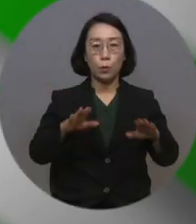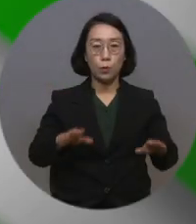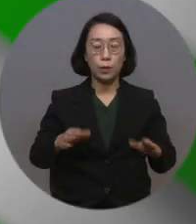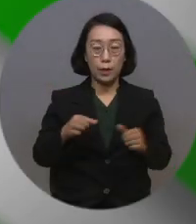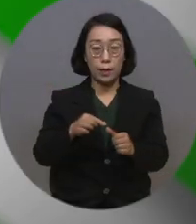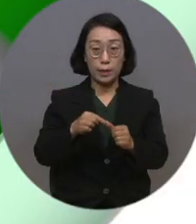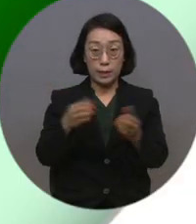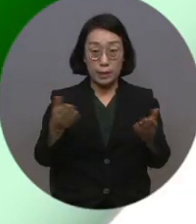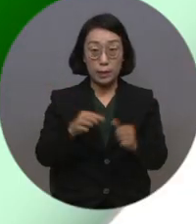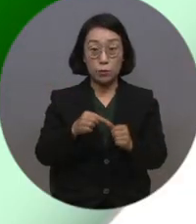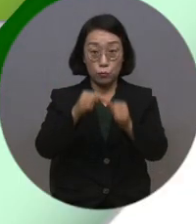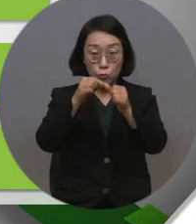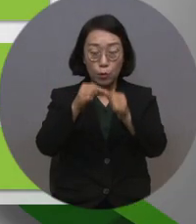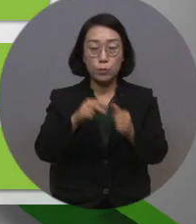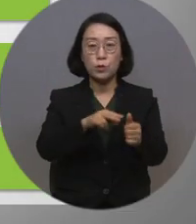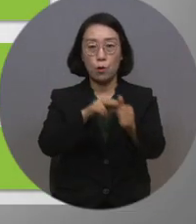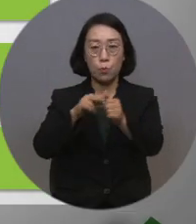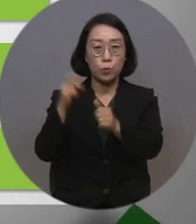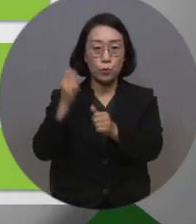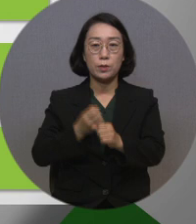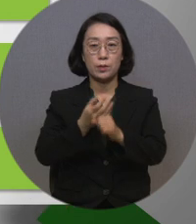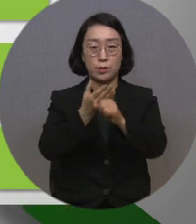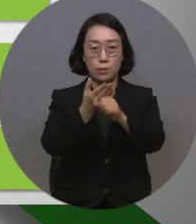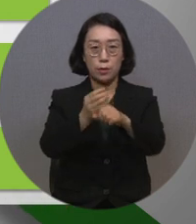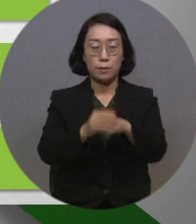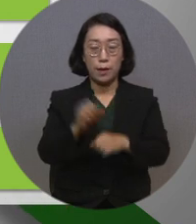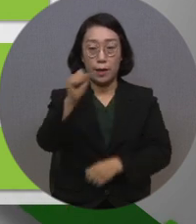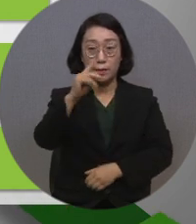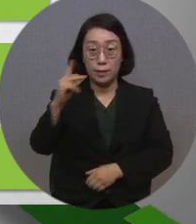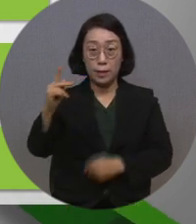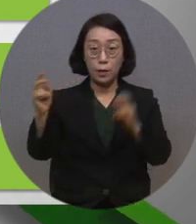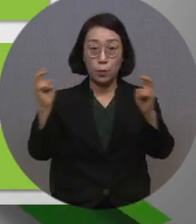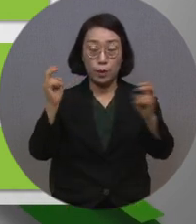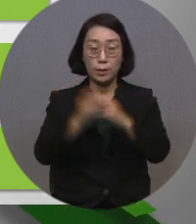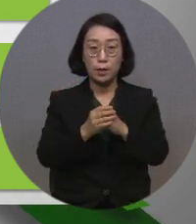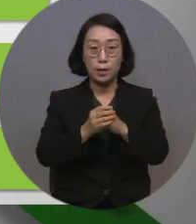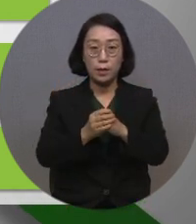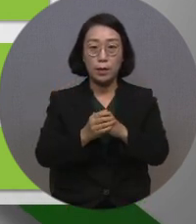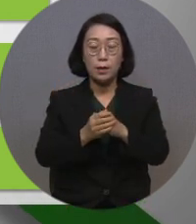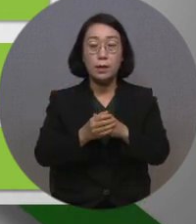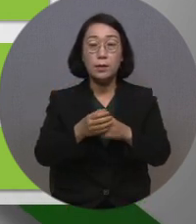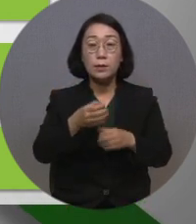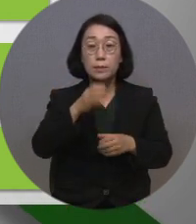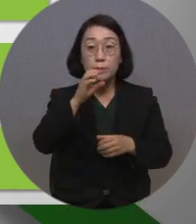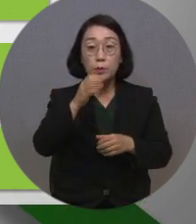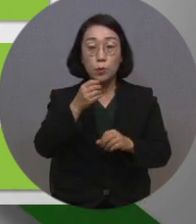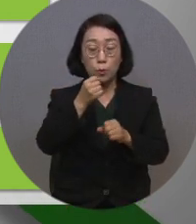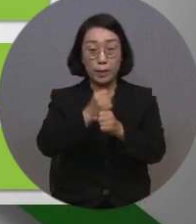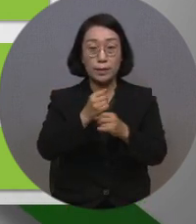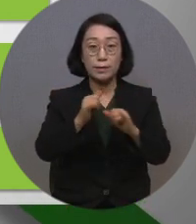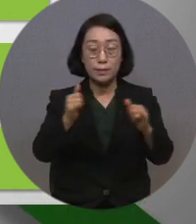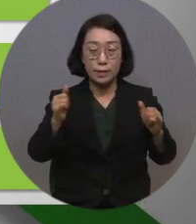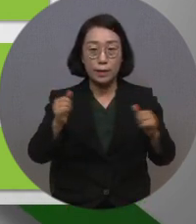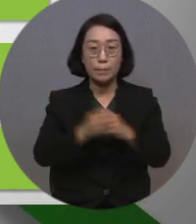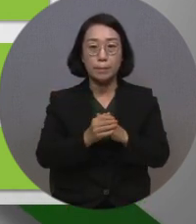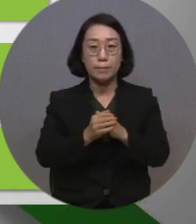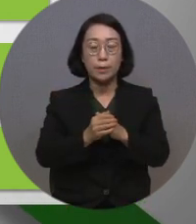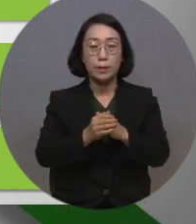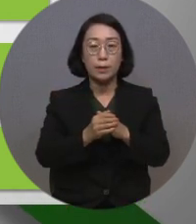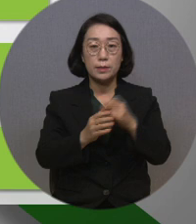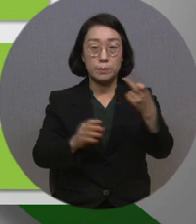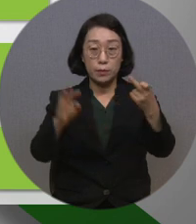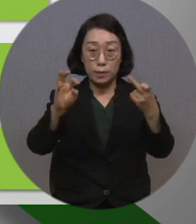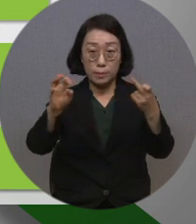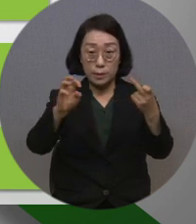취업 정보입니다. SK 주식회사에서 음료 조리사를 모집합니다. 접수 마감일은